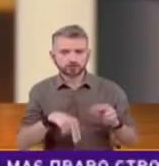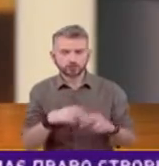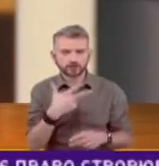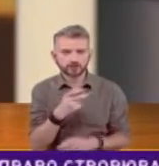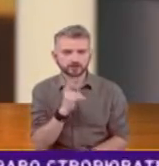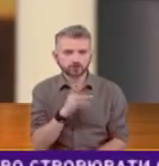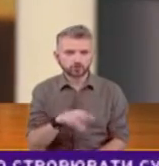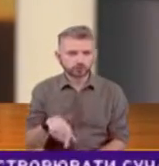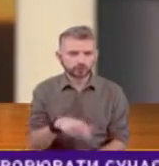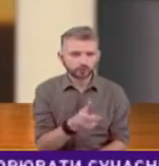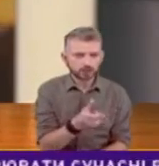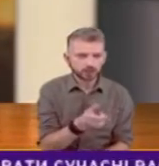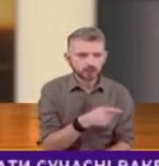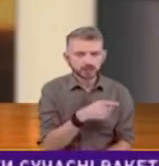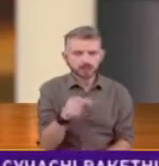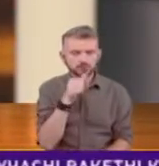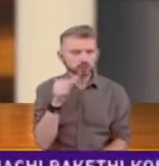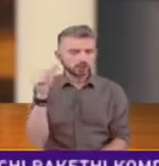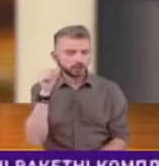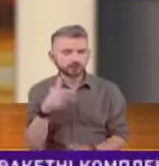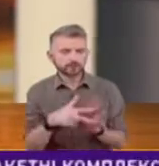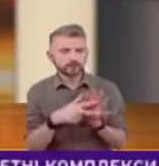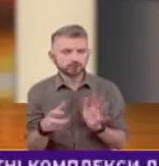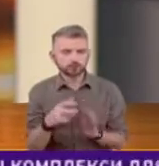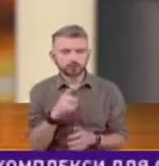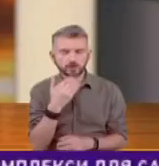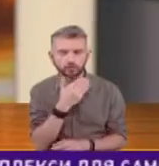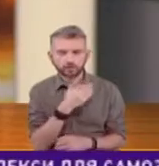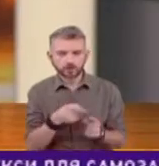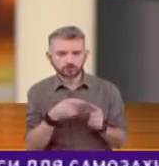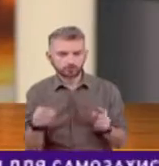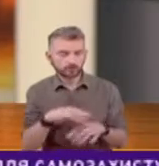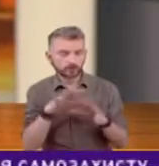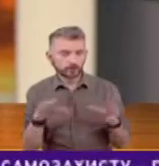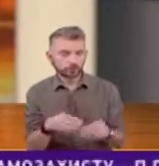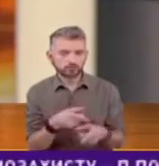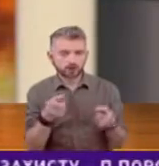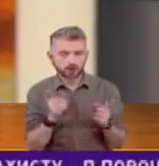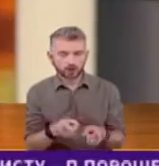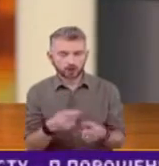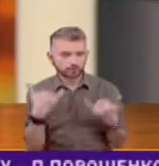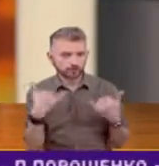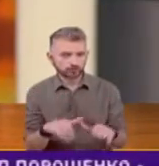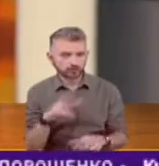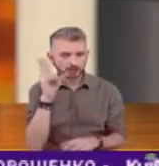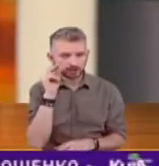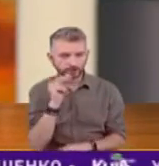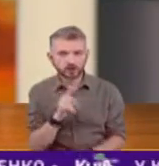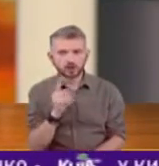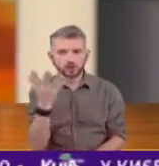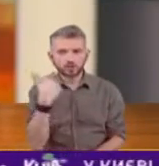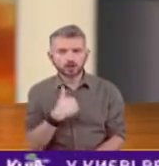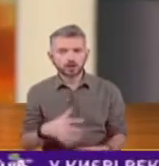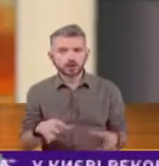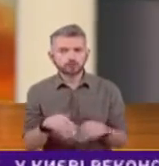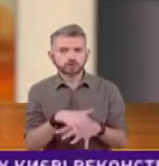300 кілометрів доріг за минулий рік. 800 за останню каденцію загалом, ну це реально вражає цифра. Але коли я разом